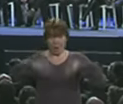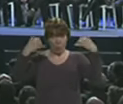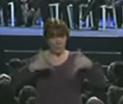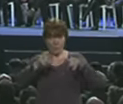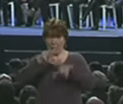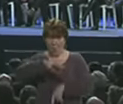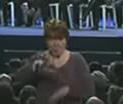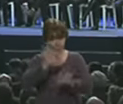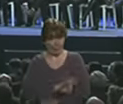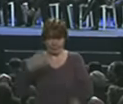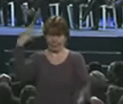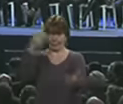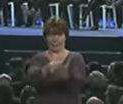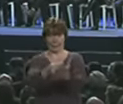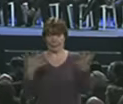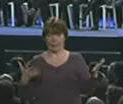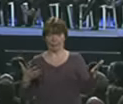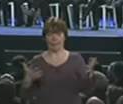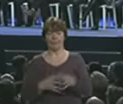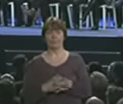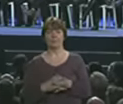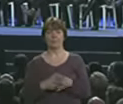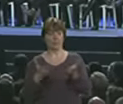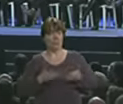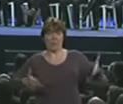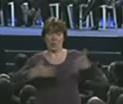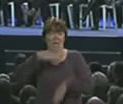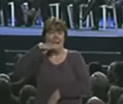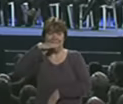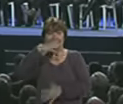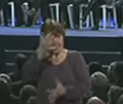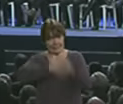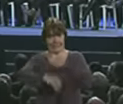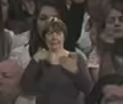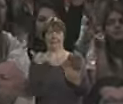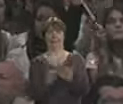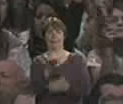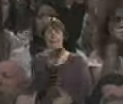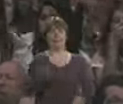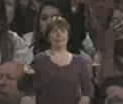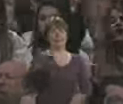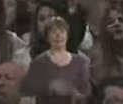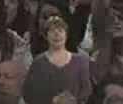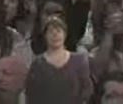de logement, et que les comptes sociaux sont dans la situation où ils se trouvent. Voilà ce qu'ils nous ont dit.